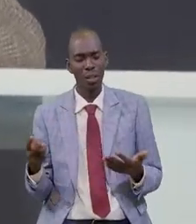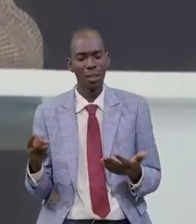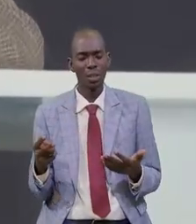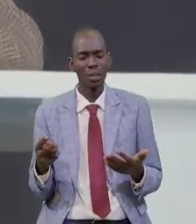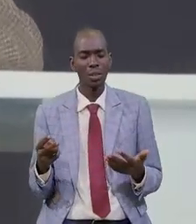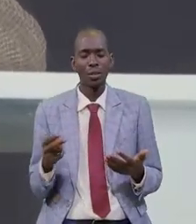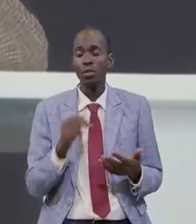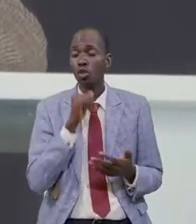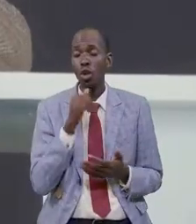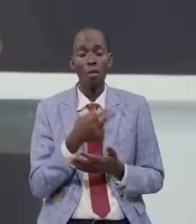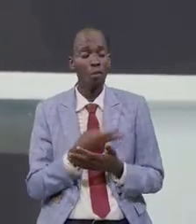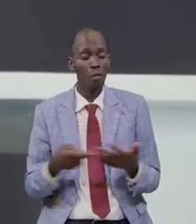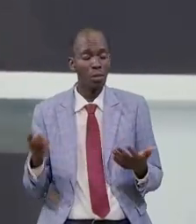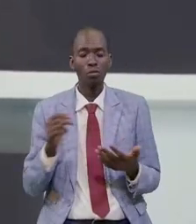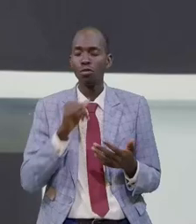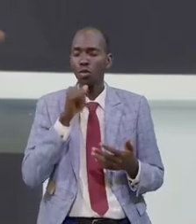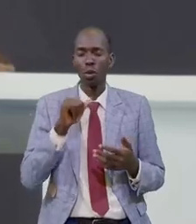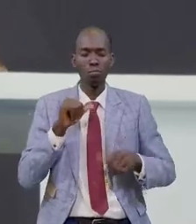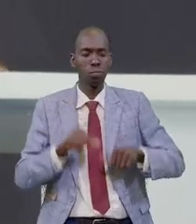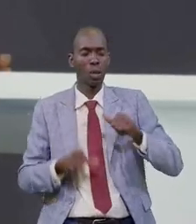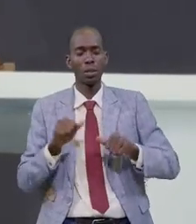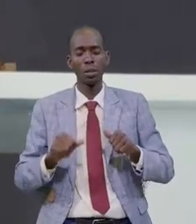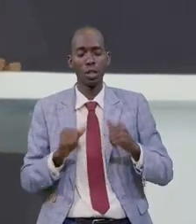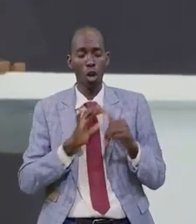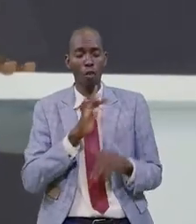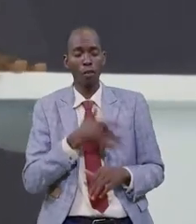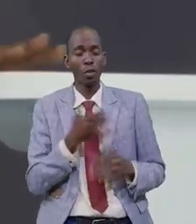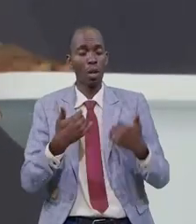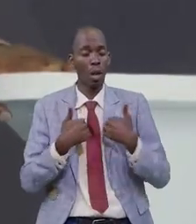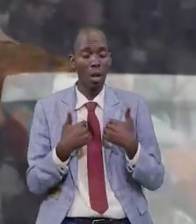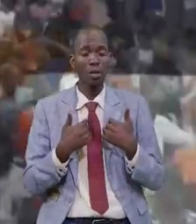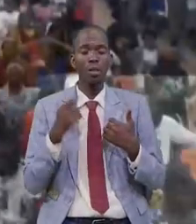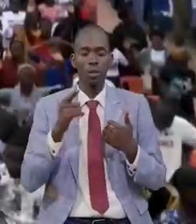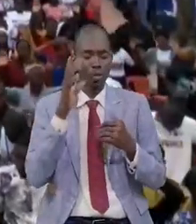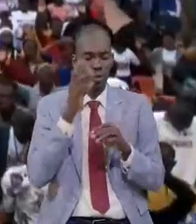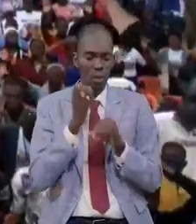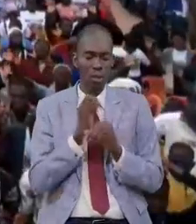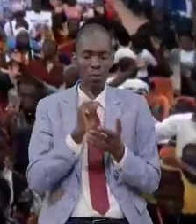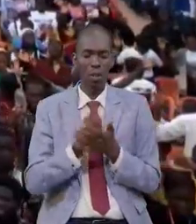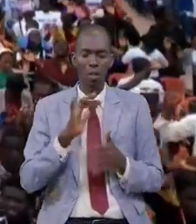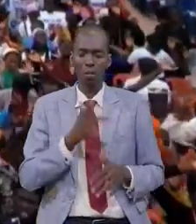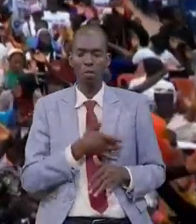maintenant la conviction est fable que vous n'avez jamais eu avant recevez cette conviction